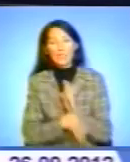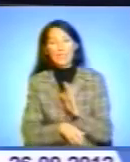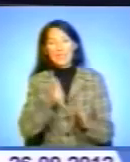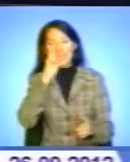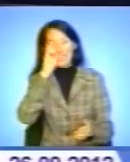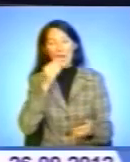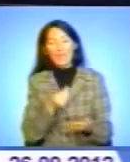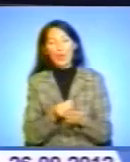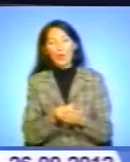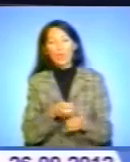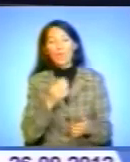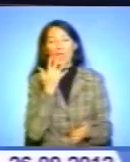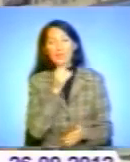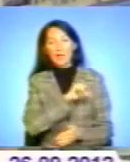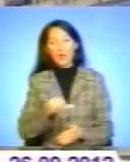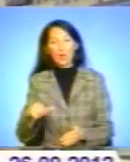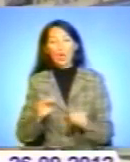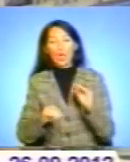закордонне обладнання.